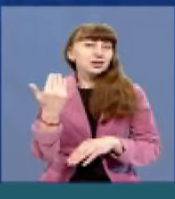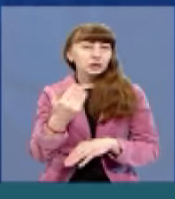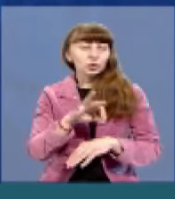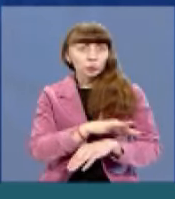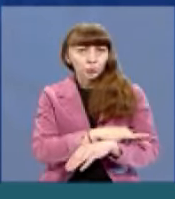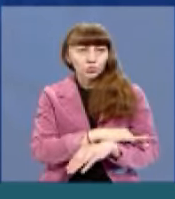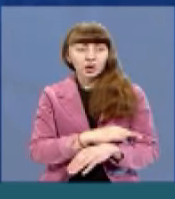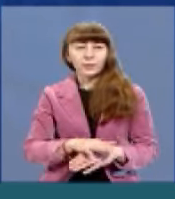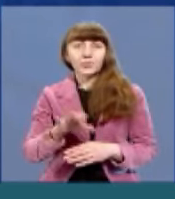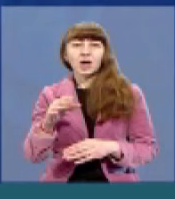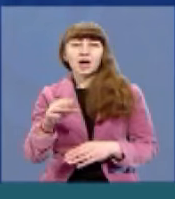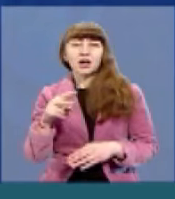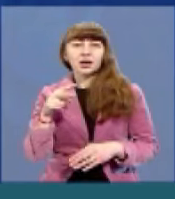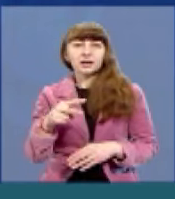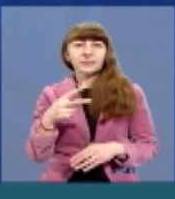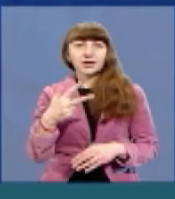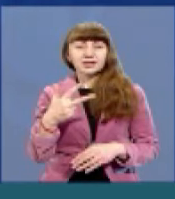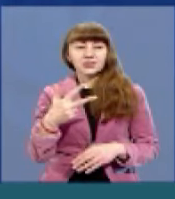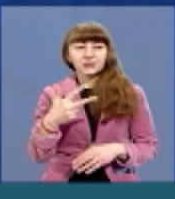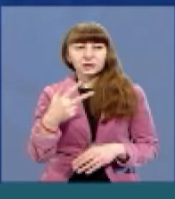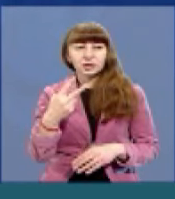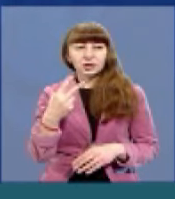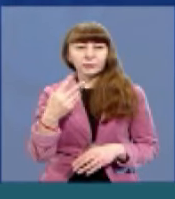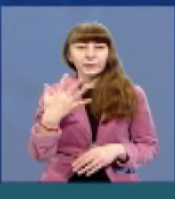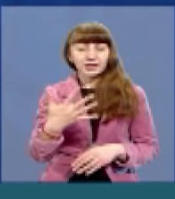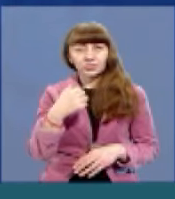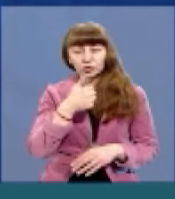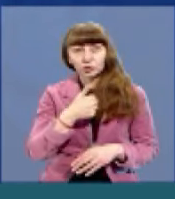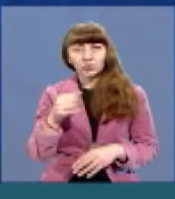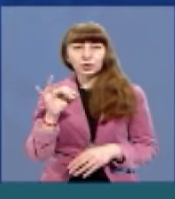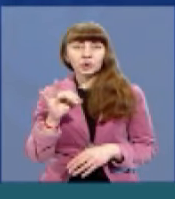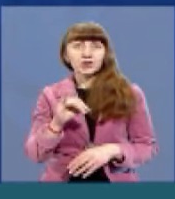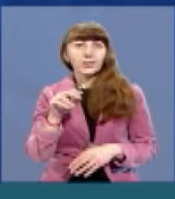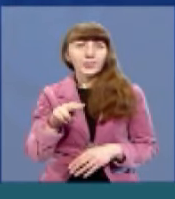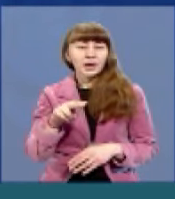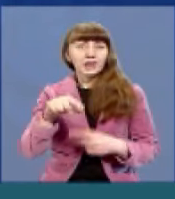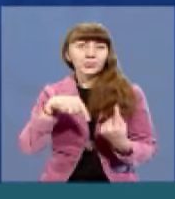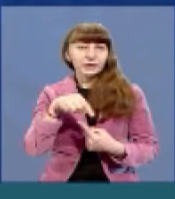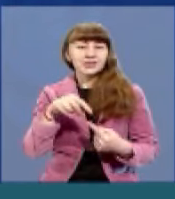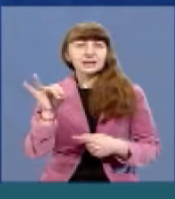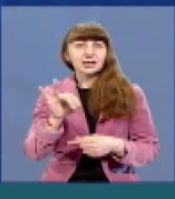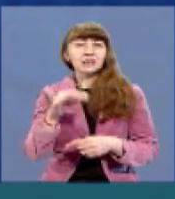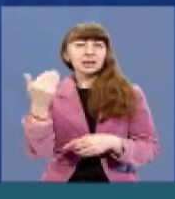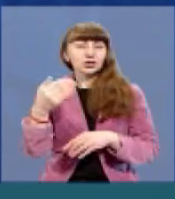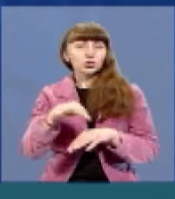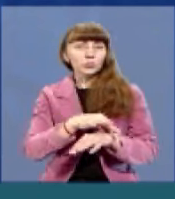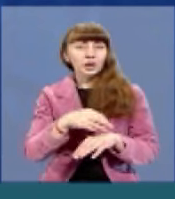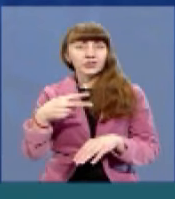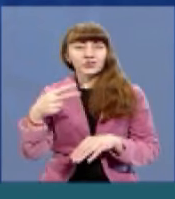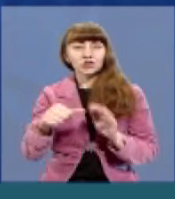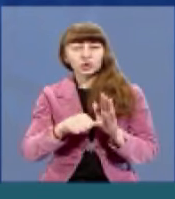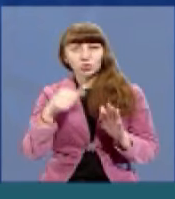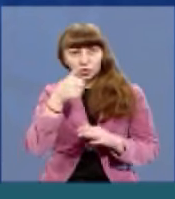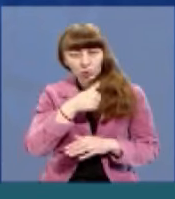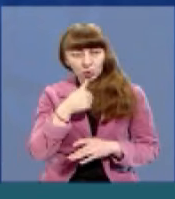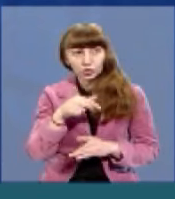по индивидуальным предпринимателям, руководителям юридических лиц, то есть субъектов бизнеса и их супругам. Также с 2026